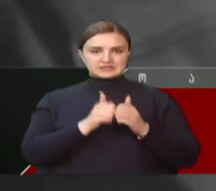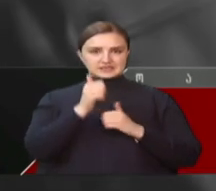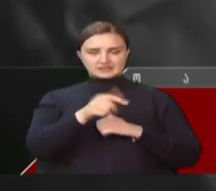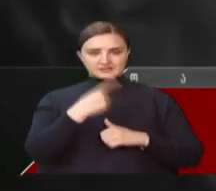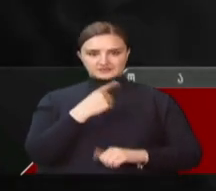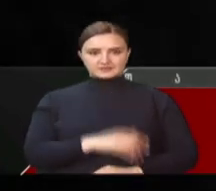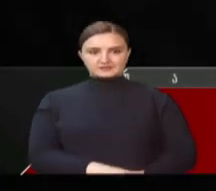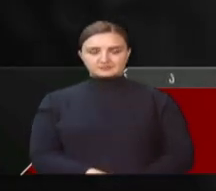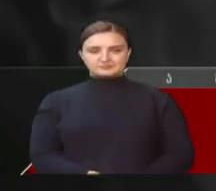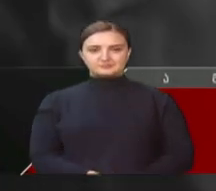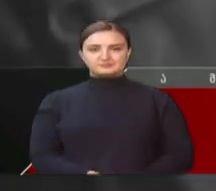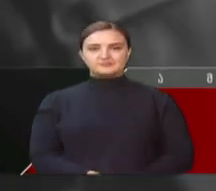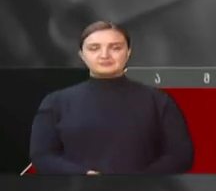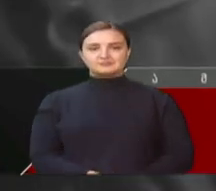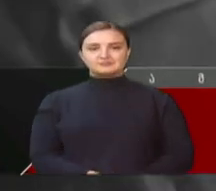იწინასწარმეტყველა.